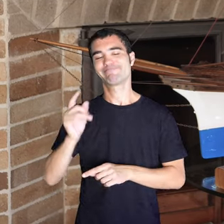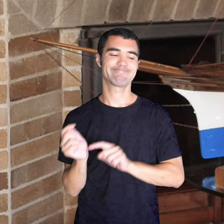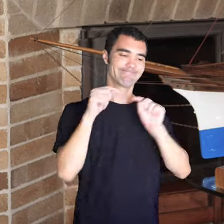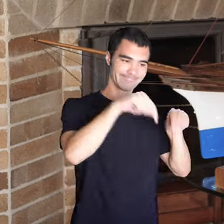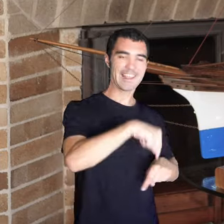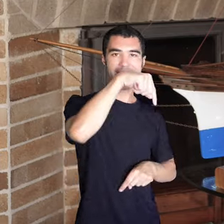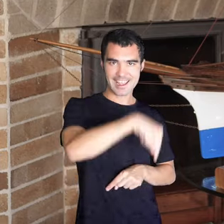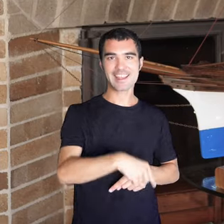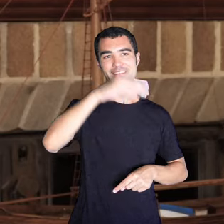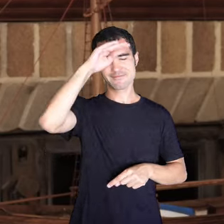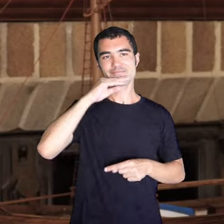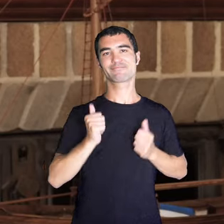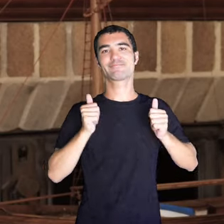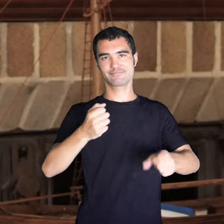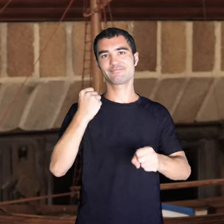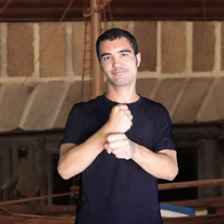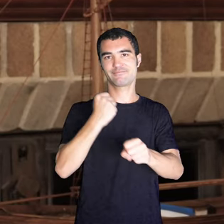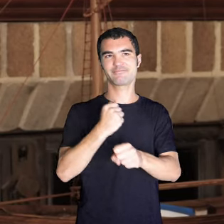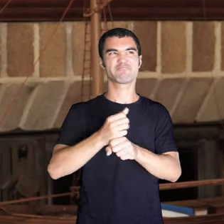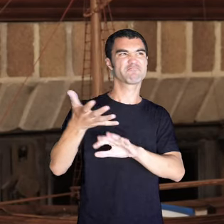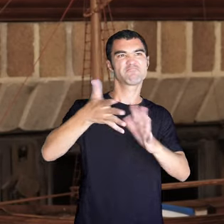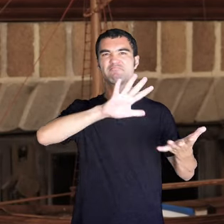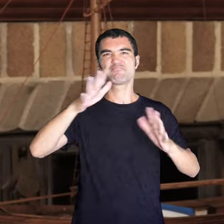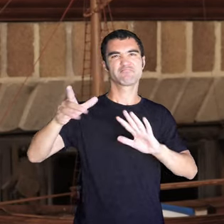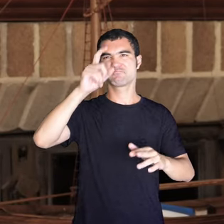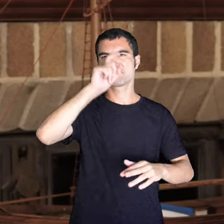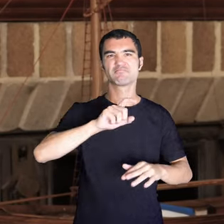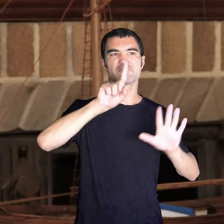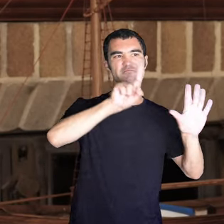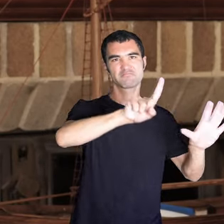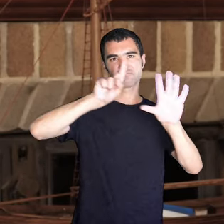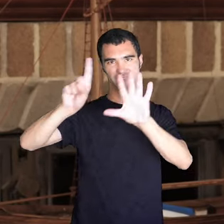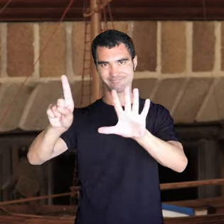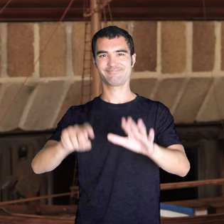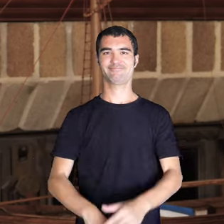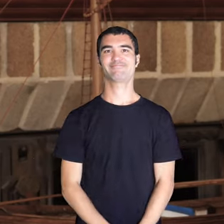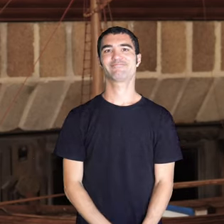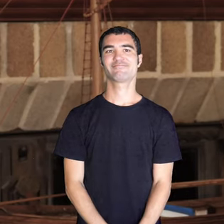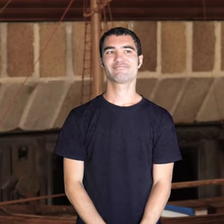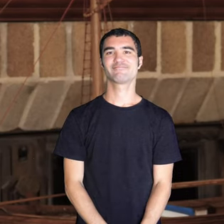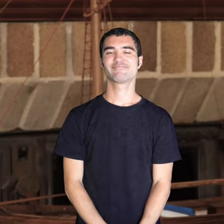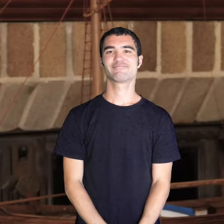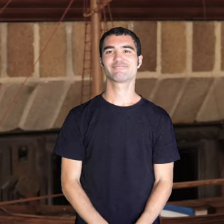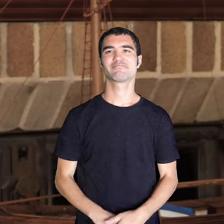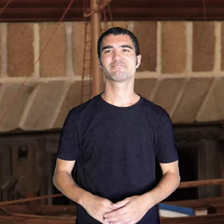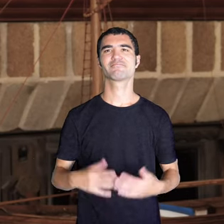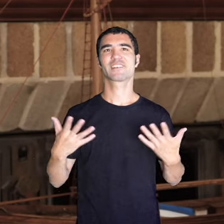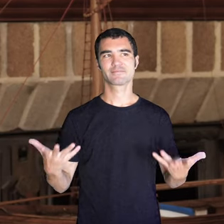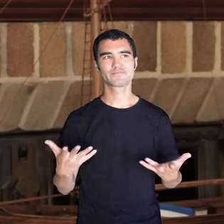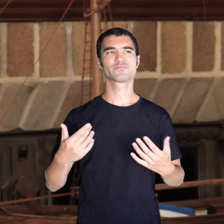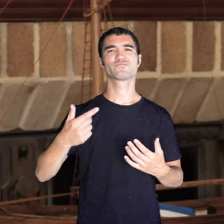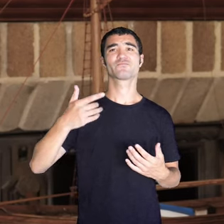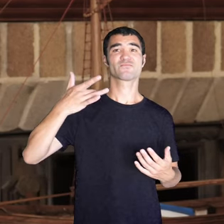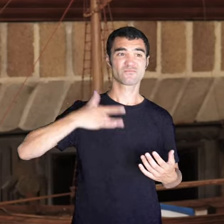me vaig posar a fer feina amb mon pare. Això era de munt del 66, que